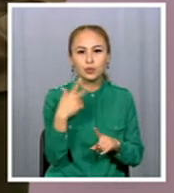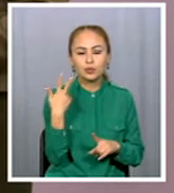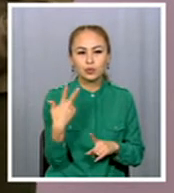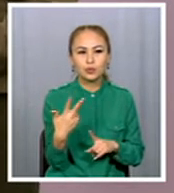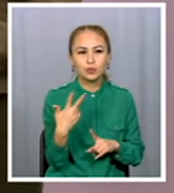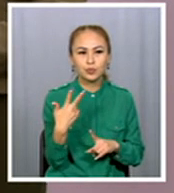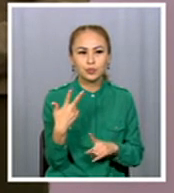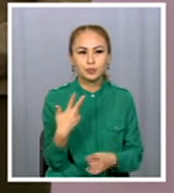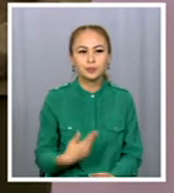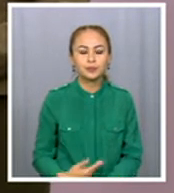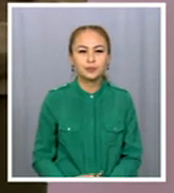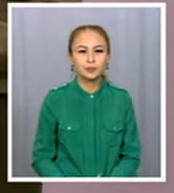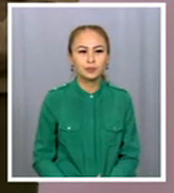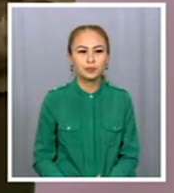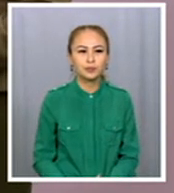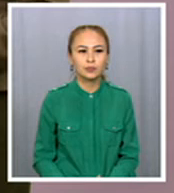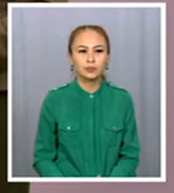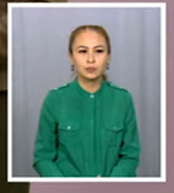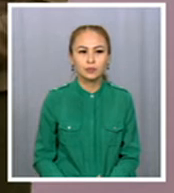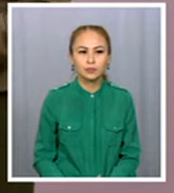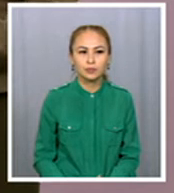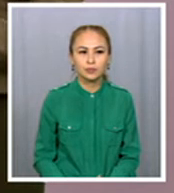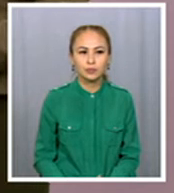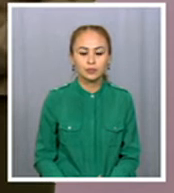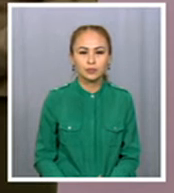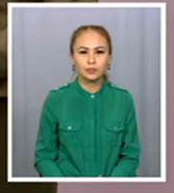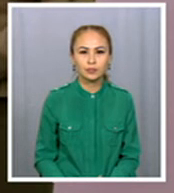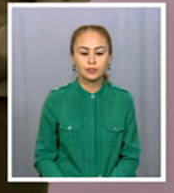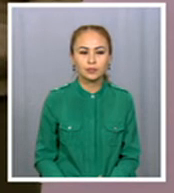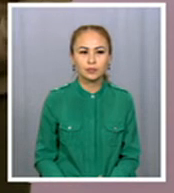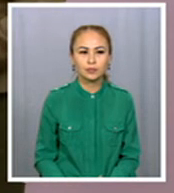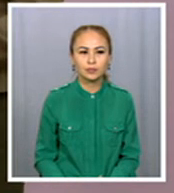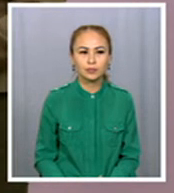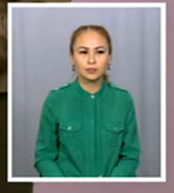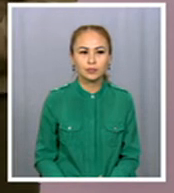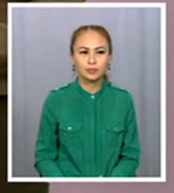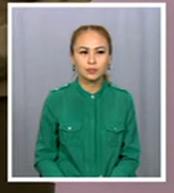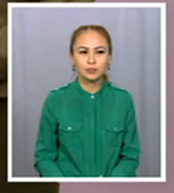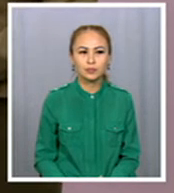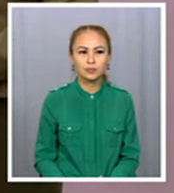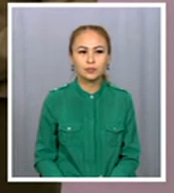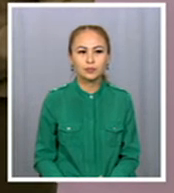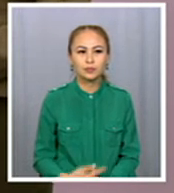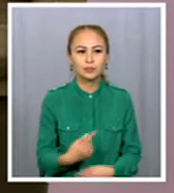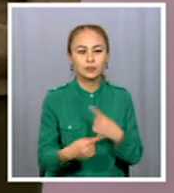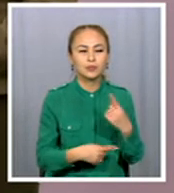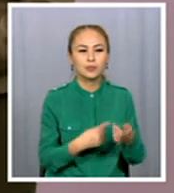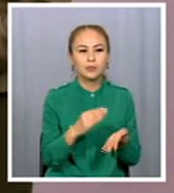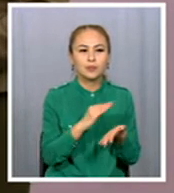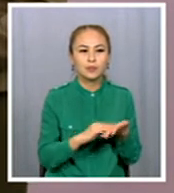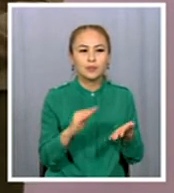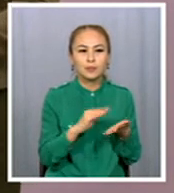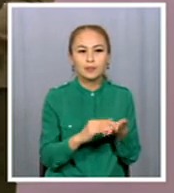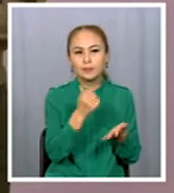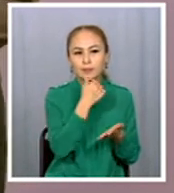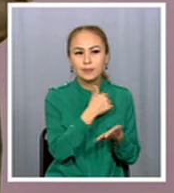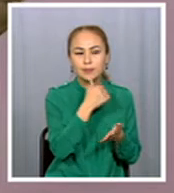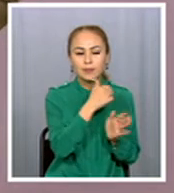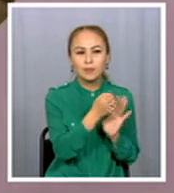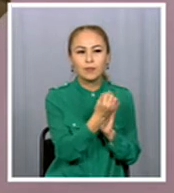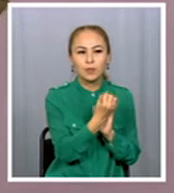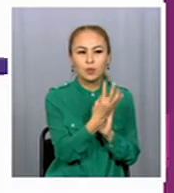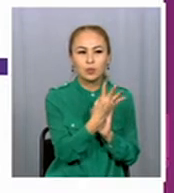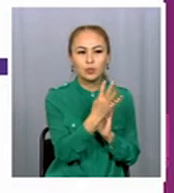3-ді мен 3-тің қосындысы түрінде ықшамдалды. Келесі өрнекті ықшамдайық. Ол